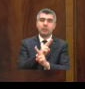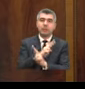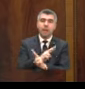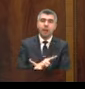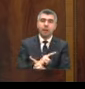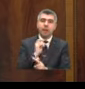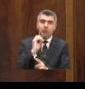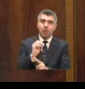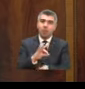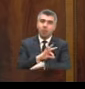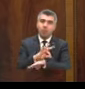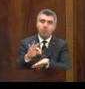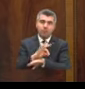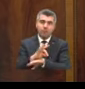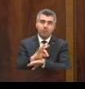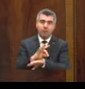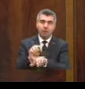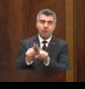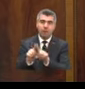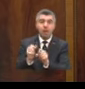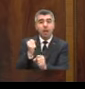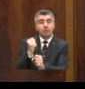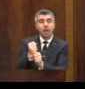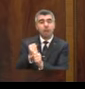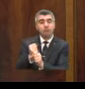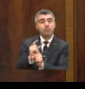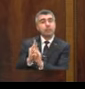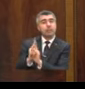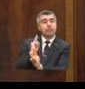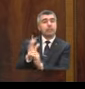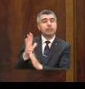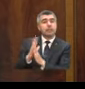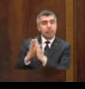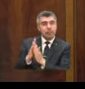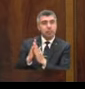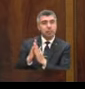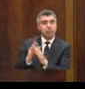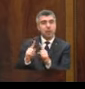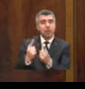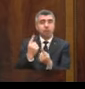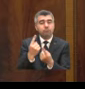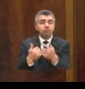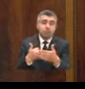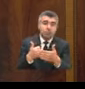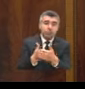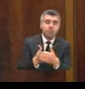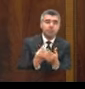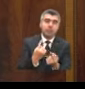نوفروا لهاد الموظفين اللي خدموا معانا غير مساكن عانوا مشي حديث باش نوفر